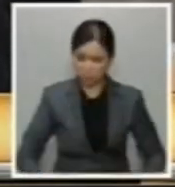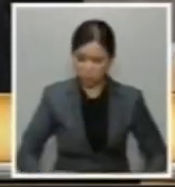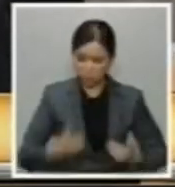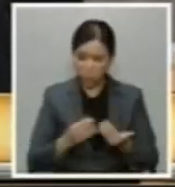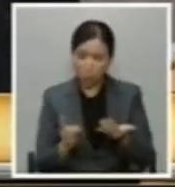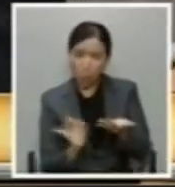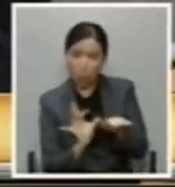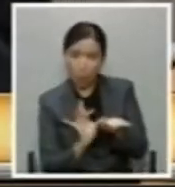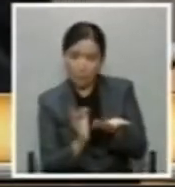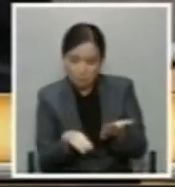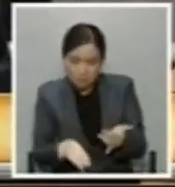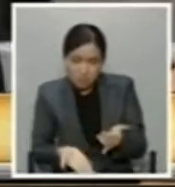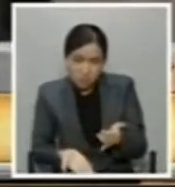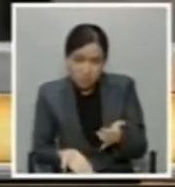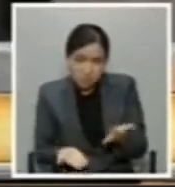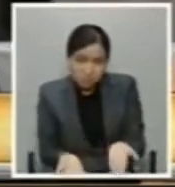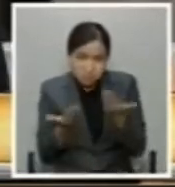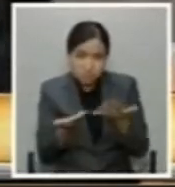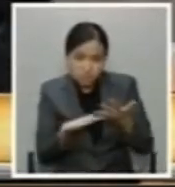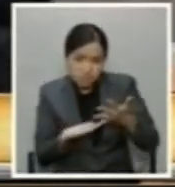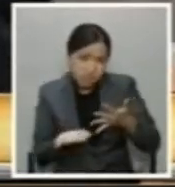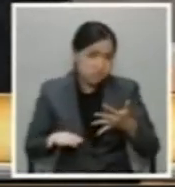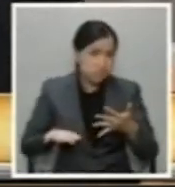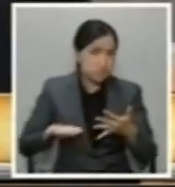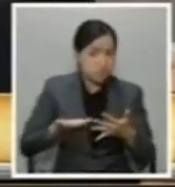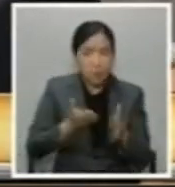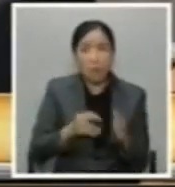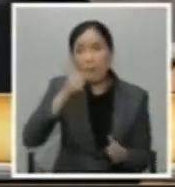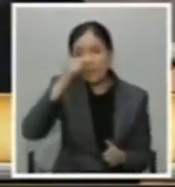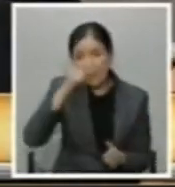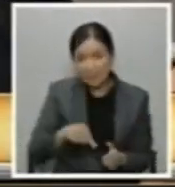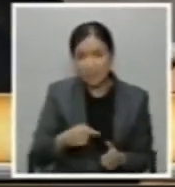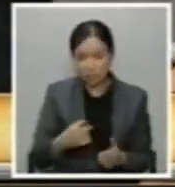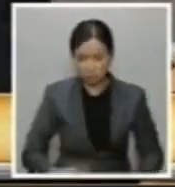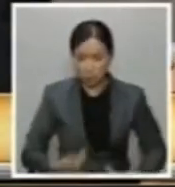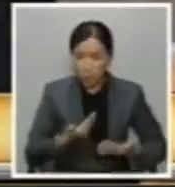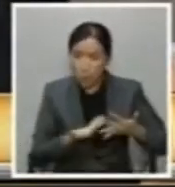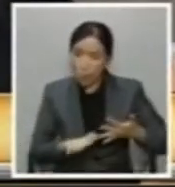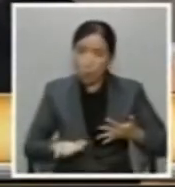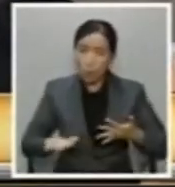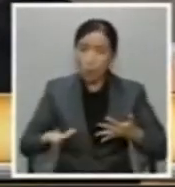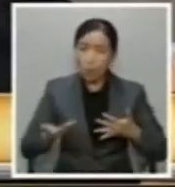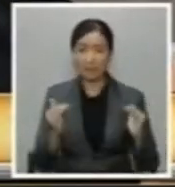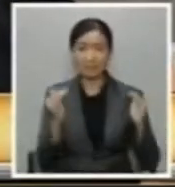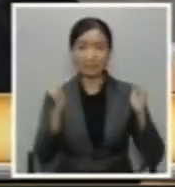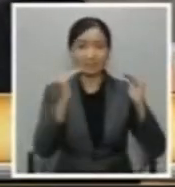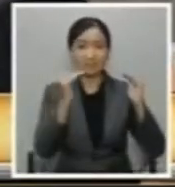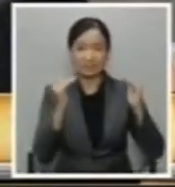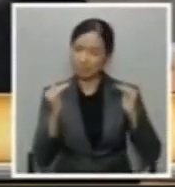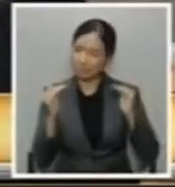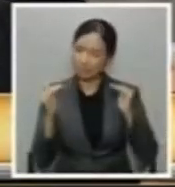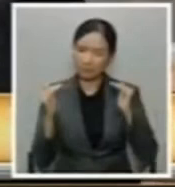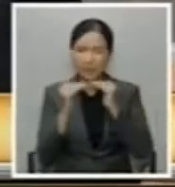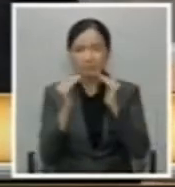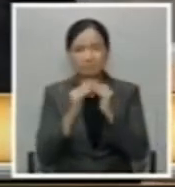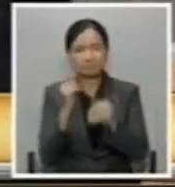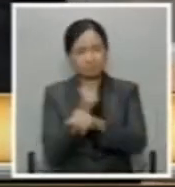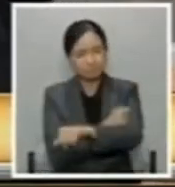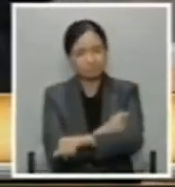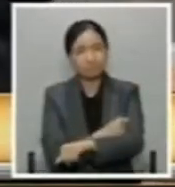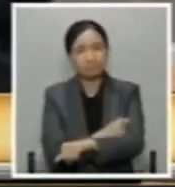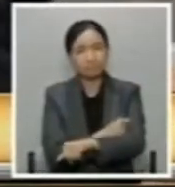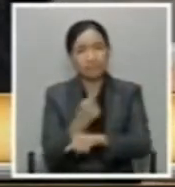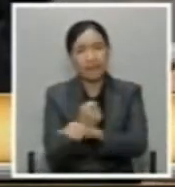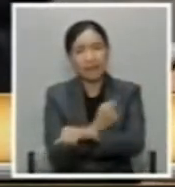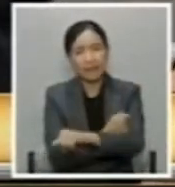เป็นอยู่ของคนไทยที่ในวัยเกษียณให้อยู่ในระดับเดียวกันกับค่าแรงขั้นต่ำเราต้องใช้เ